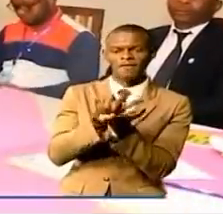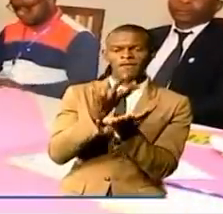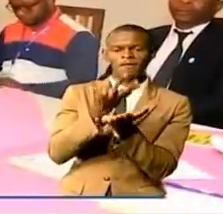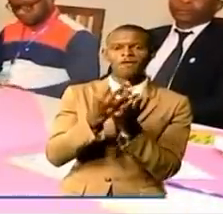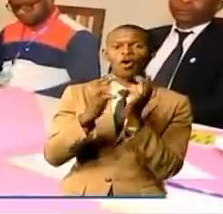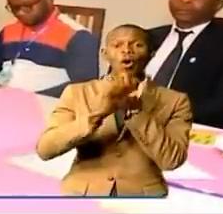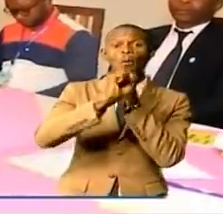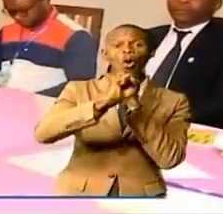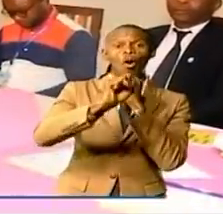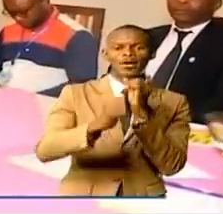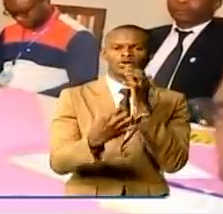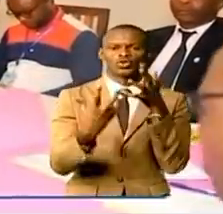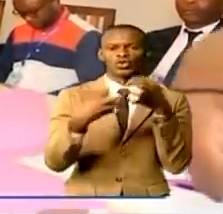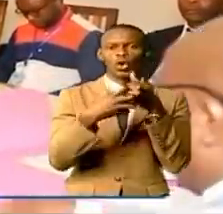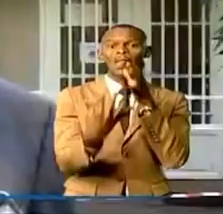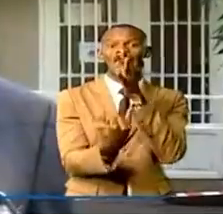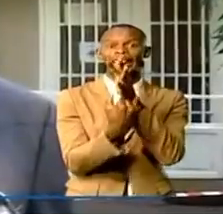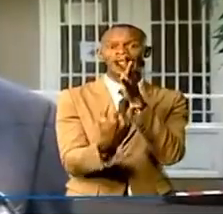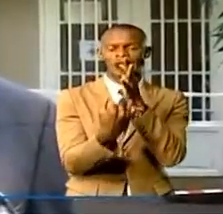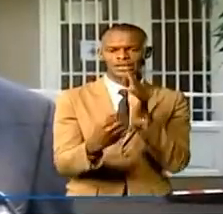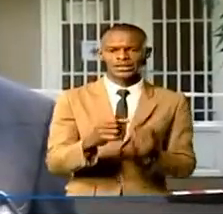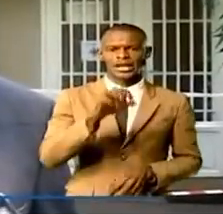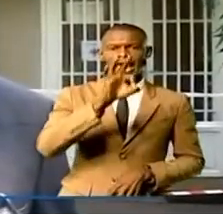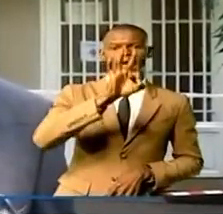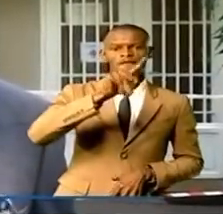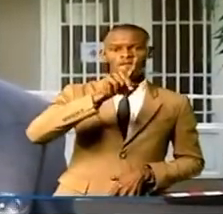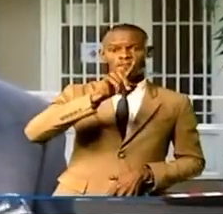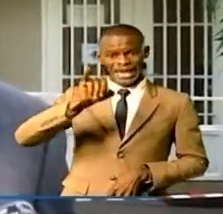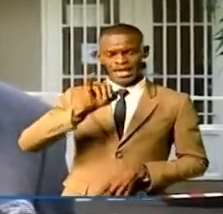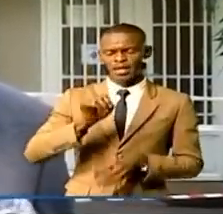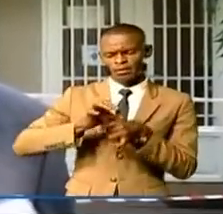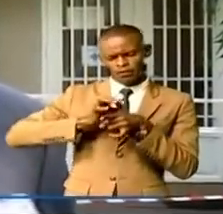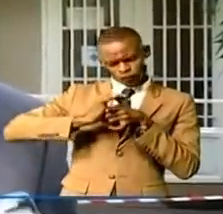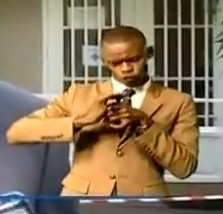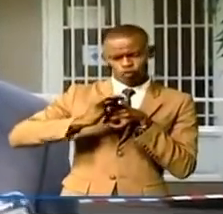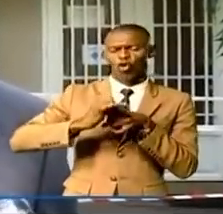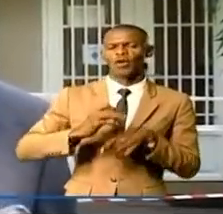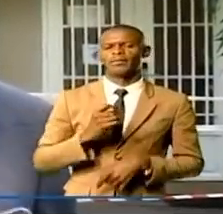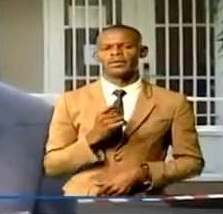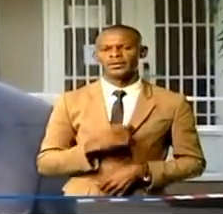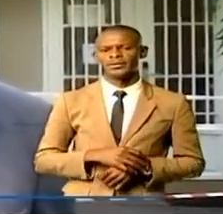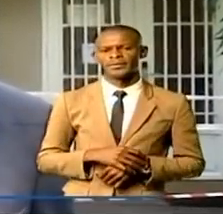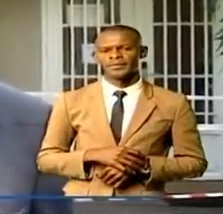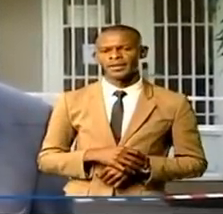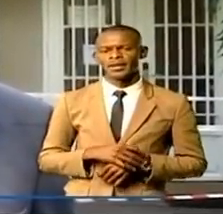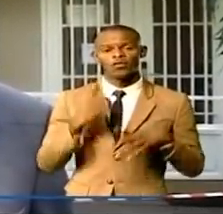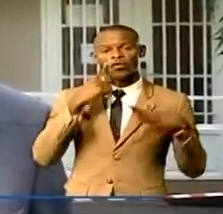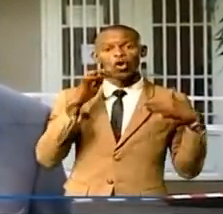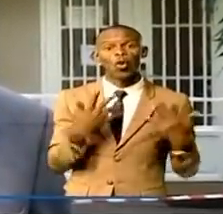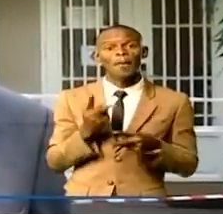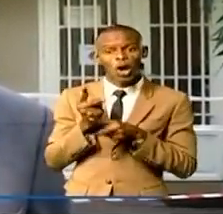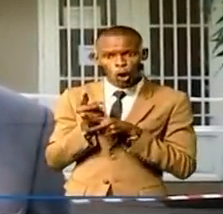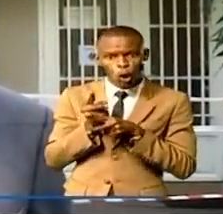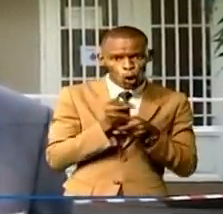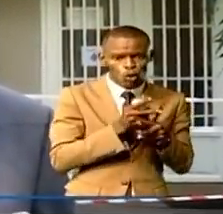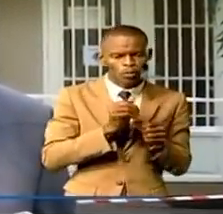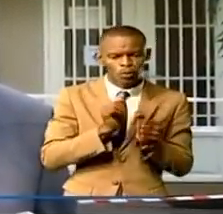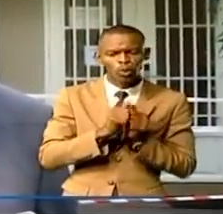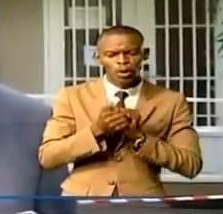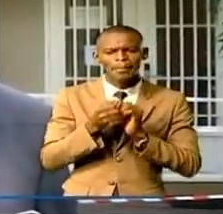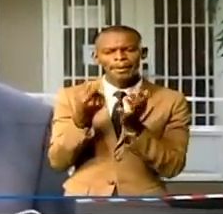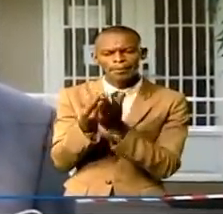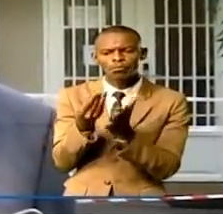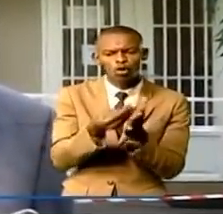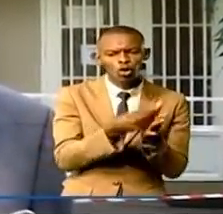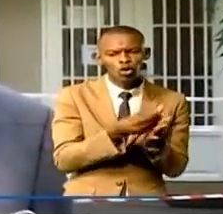du système comptable OADA. Et nous, en tant que contrôleurs, nous avions des soucis de